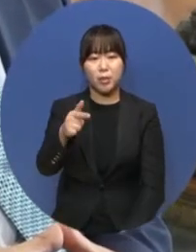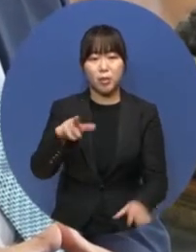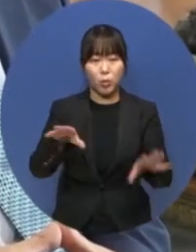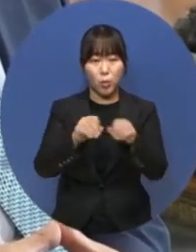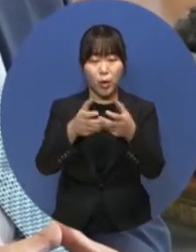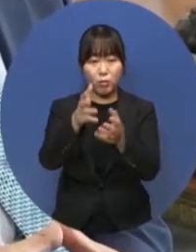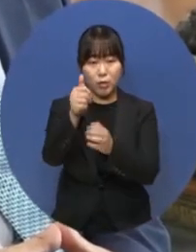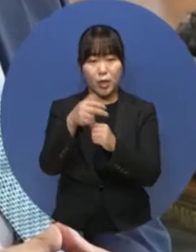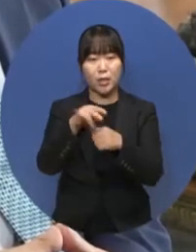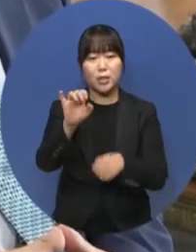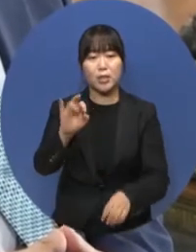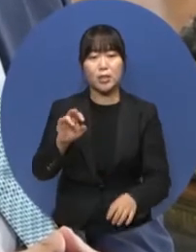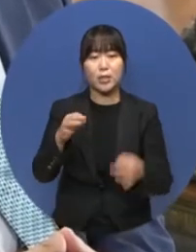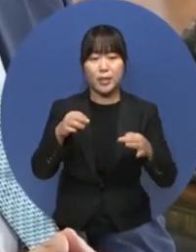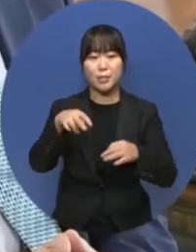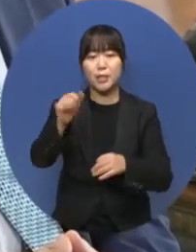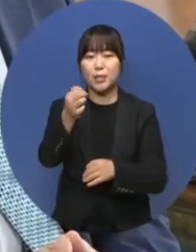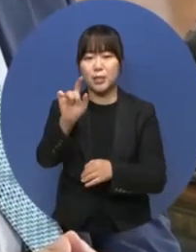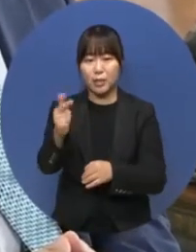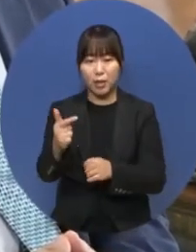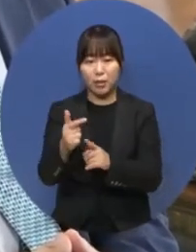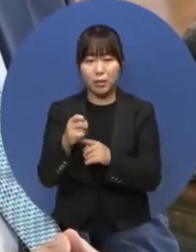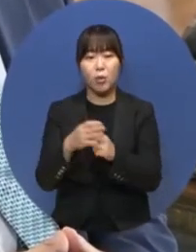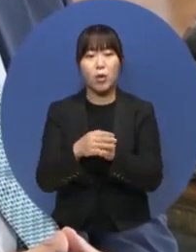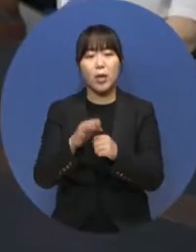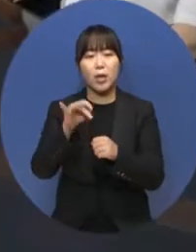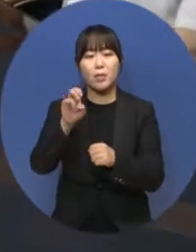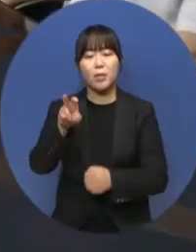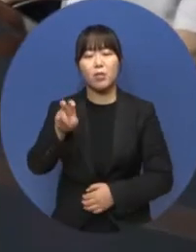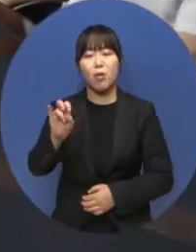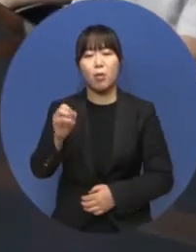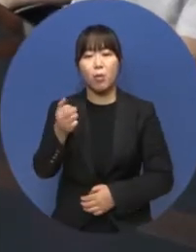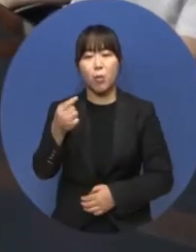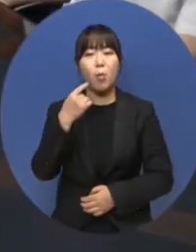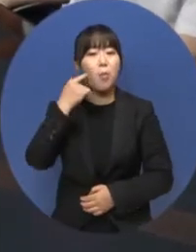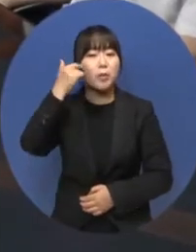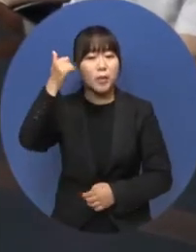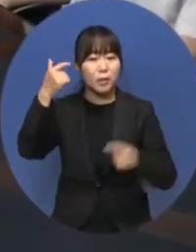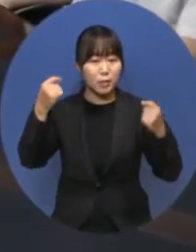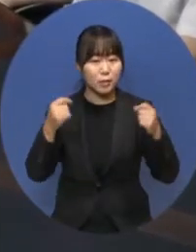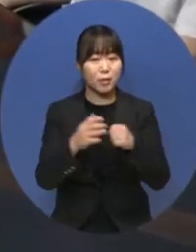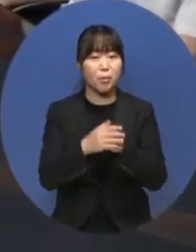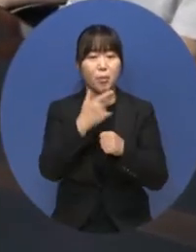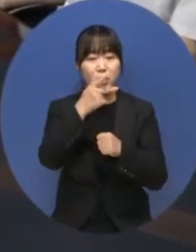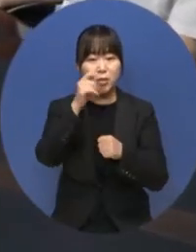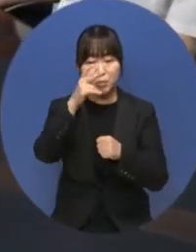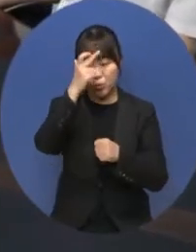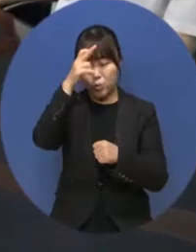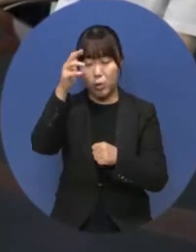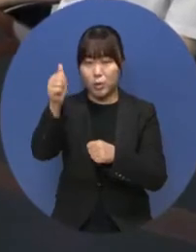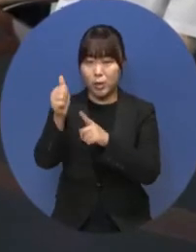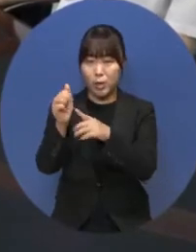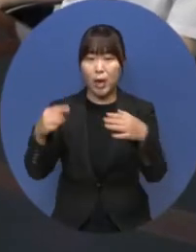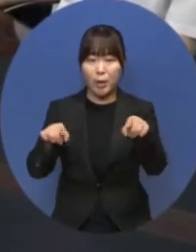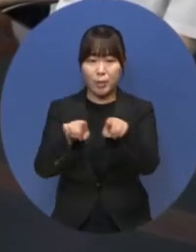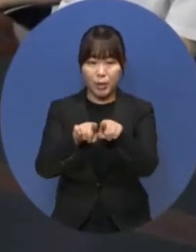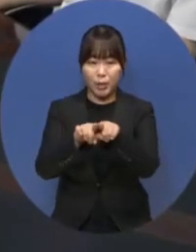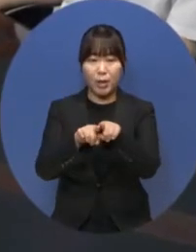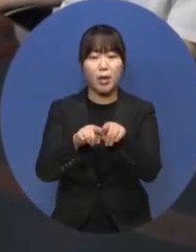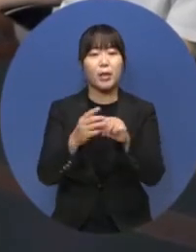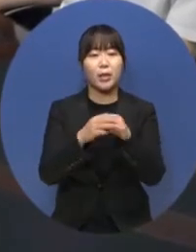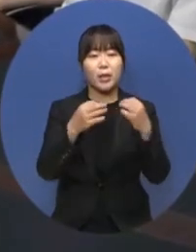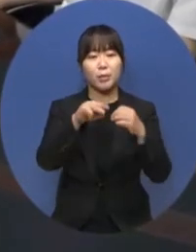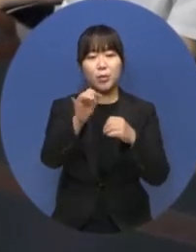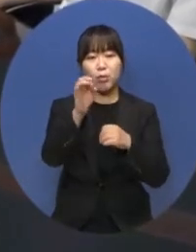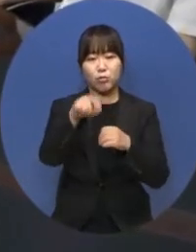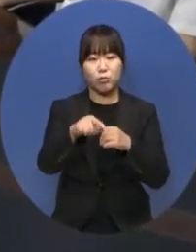김신한 천복궁교회 교구장, 임영호 목사 등 관계자들은 복지TV 최기옥 회장과 김선우 사장을